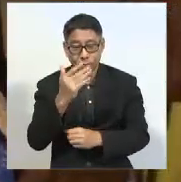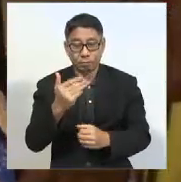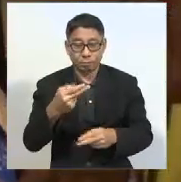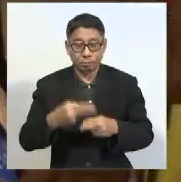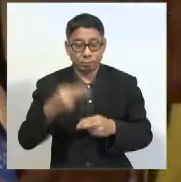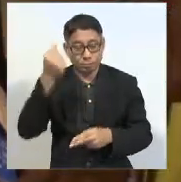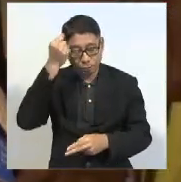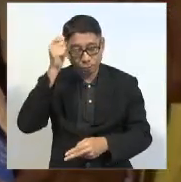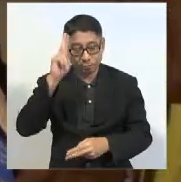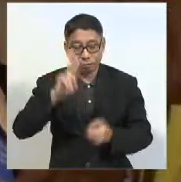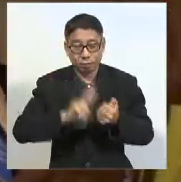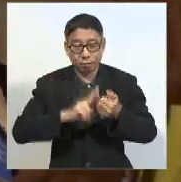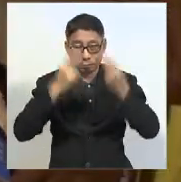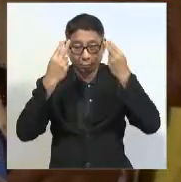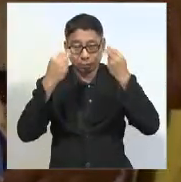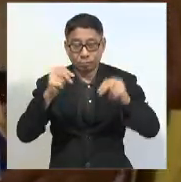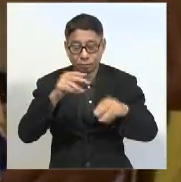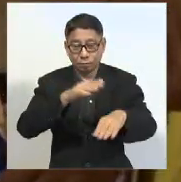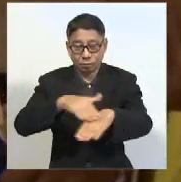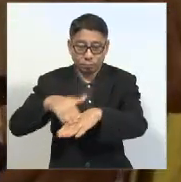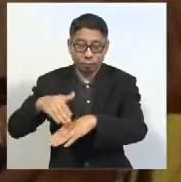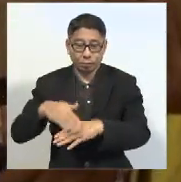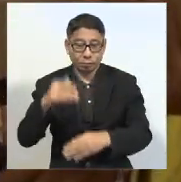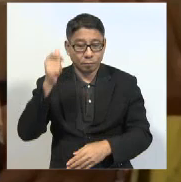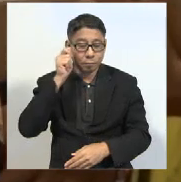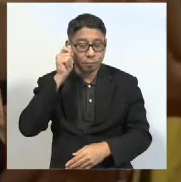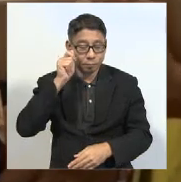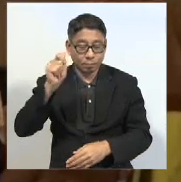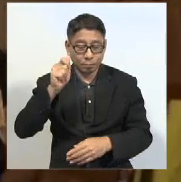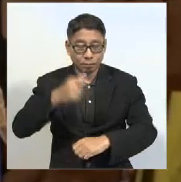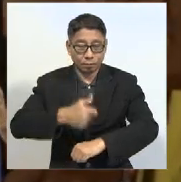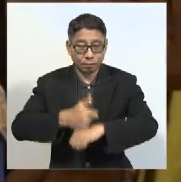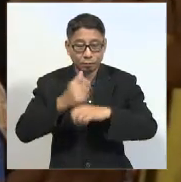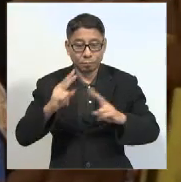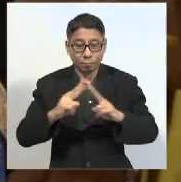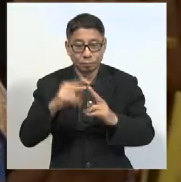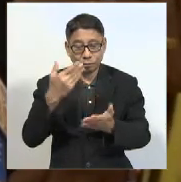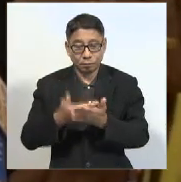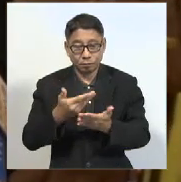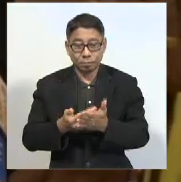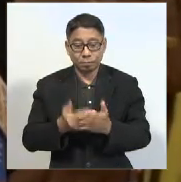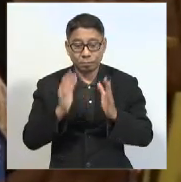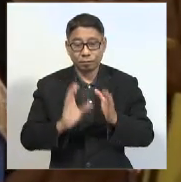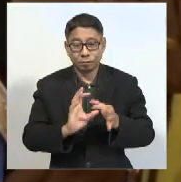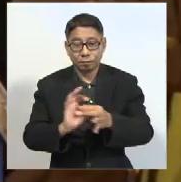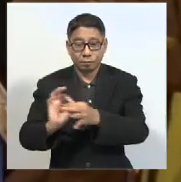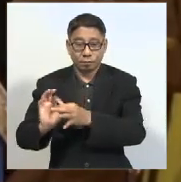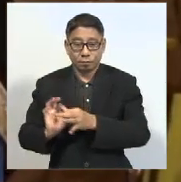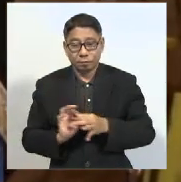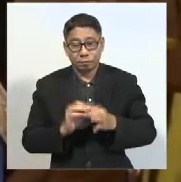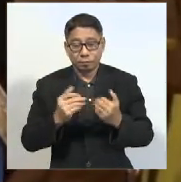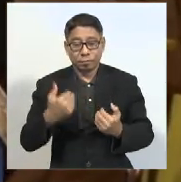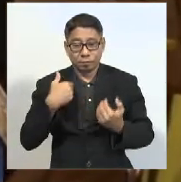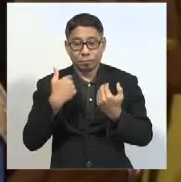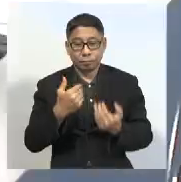นายสมคิดจาตุศรีพิทักษ์รองนายกรัฐมนตรีได้เรียกนายอุตตมสาวนายนรัฐมนตรีว่าการกระทรวงการคลังและหน่วยงานที่เกี่ยวข้องอย่าง